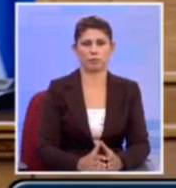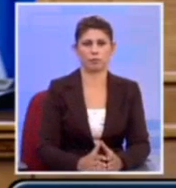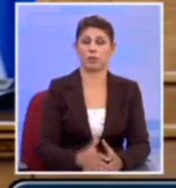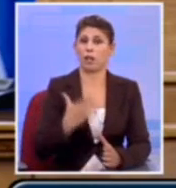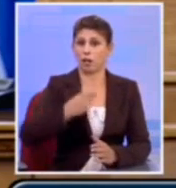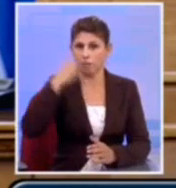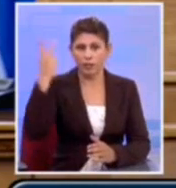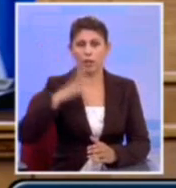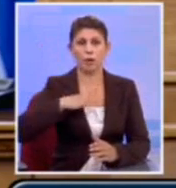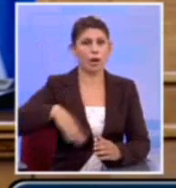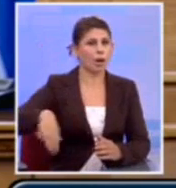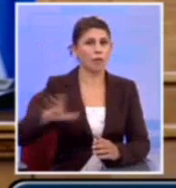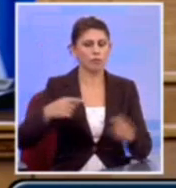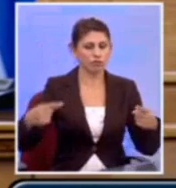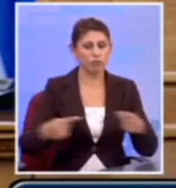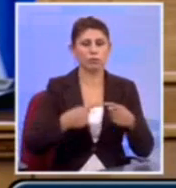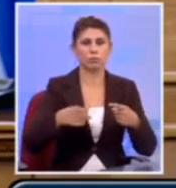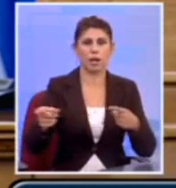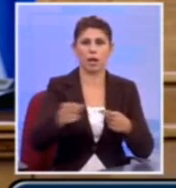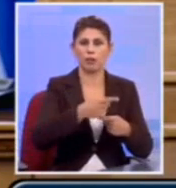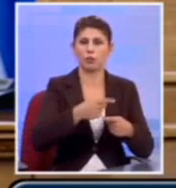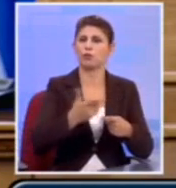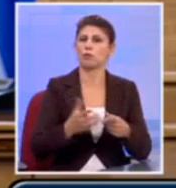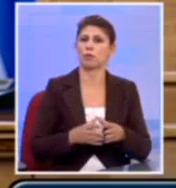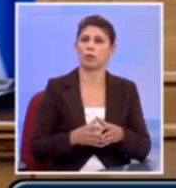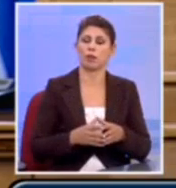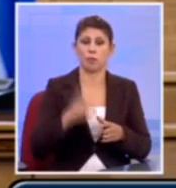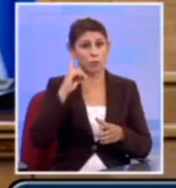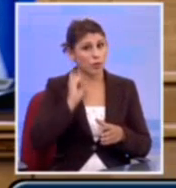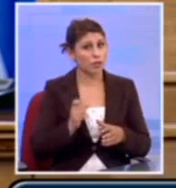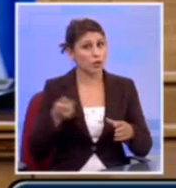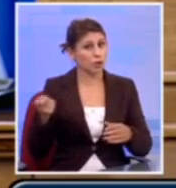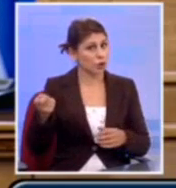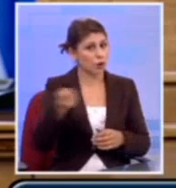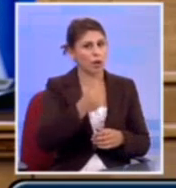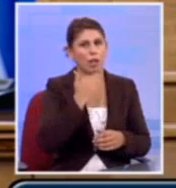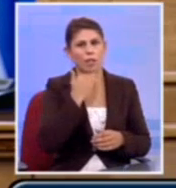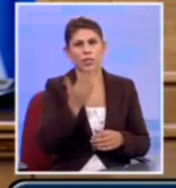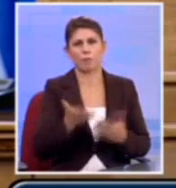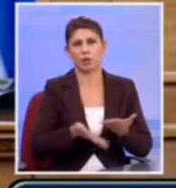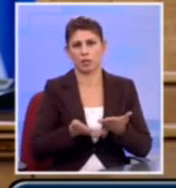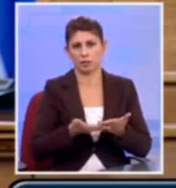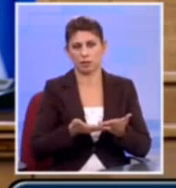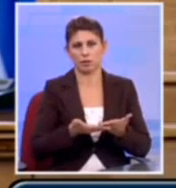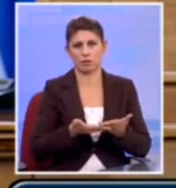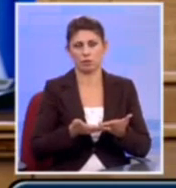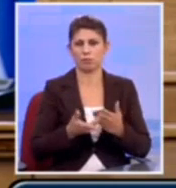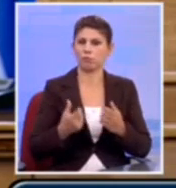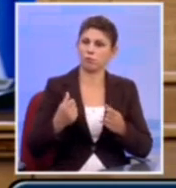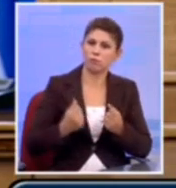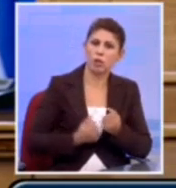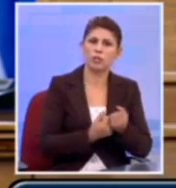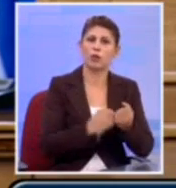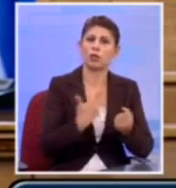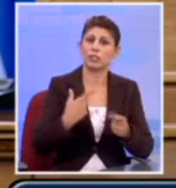Έχει δικαίωμα ο λαός μας να συγκρουστεί με αυτούς που, ενώ ήξεραν ότι το χρέος δεν μπορεί να εξυπηρετηθεί, υποστήριζαν